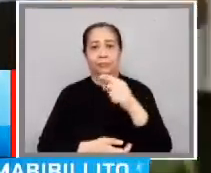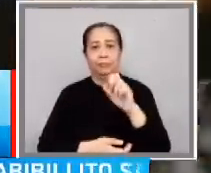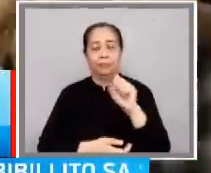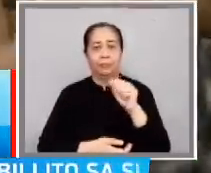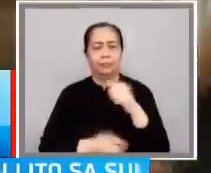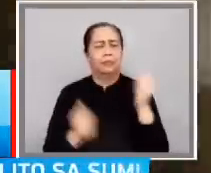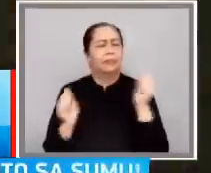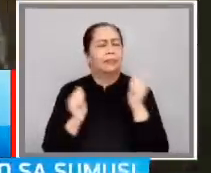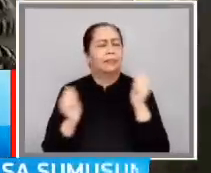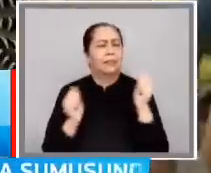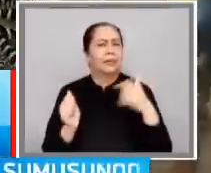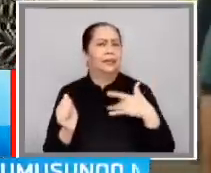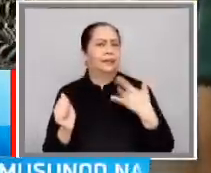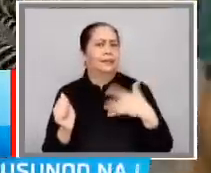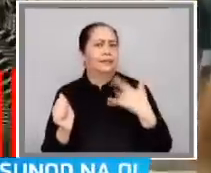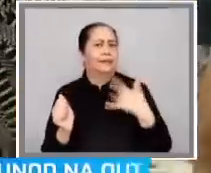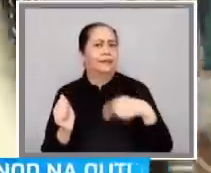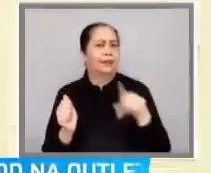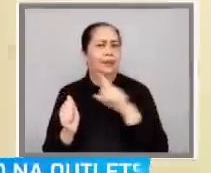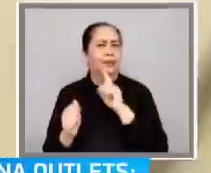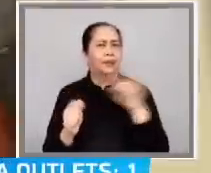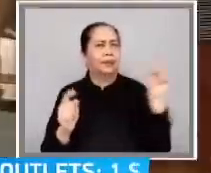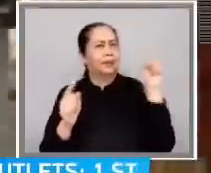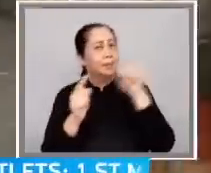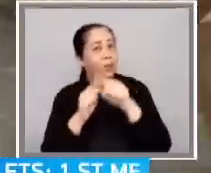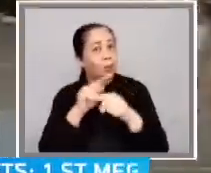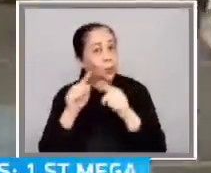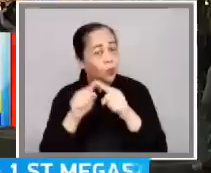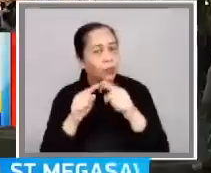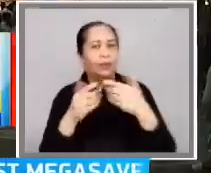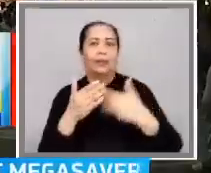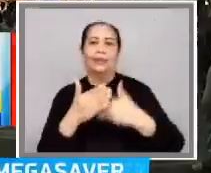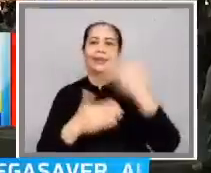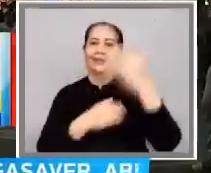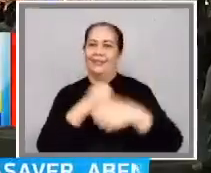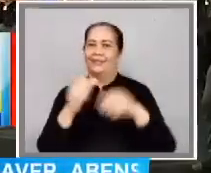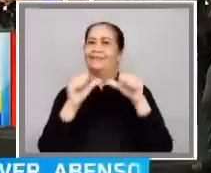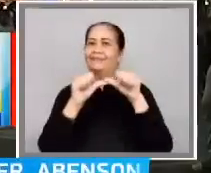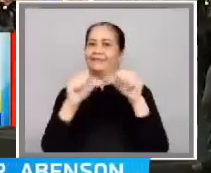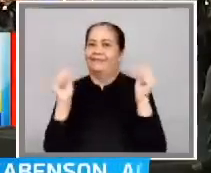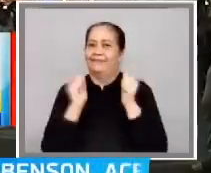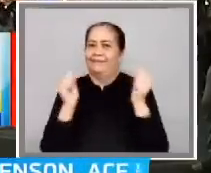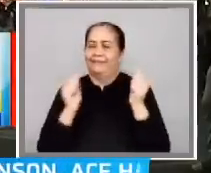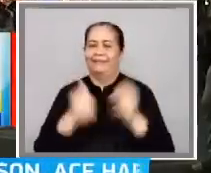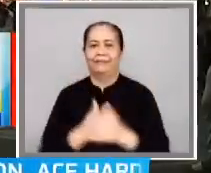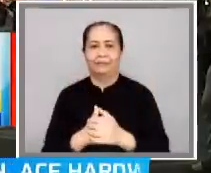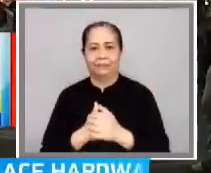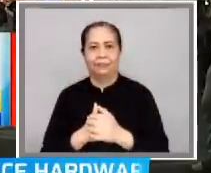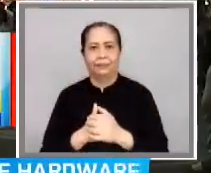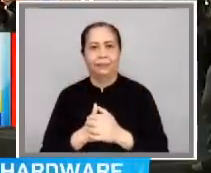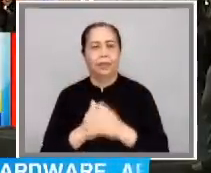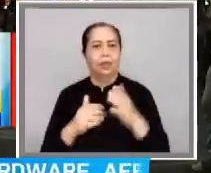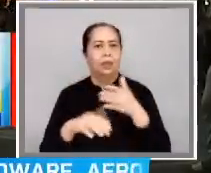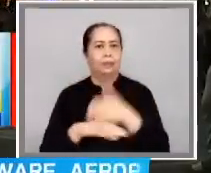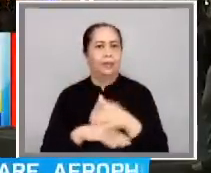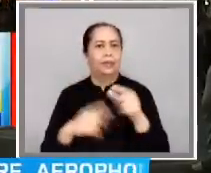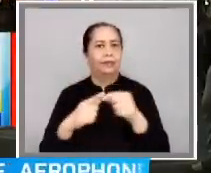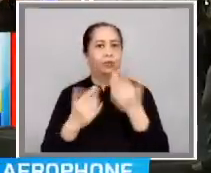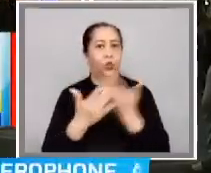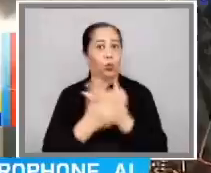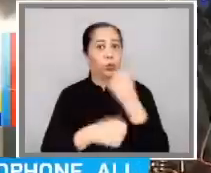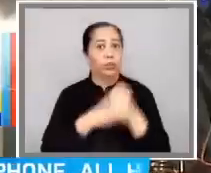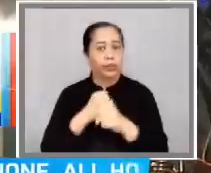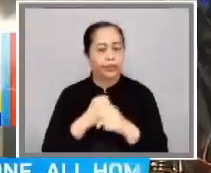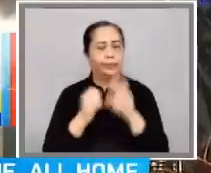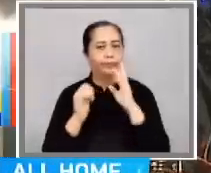na nararanasan natin ay magtatagal pa hanggang sa susunod na taon. Susunod pang mga araw, especially after ng New Year, ay magiging